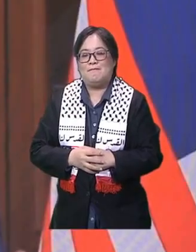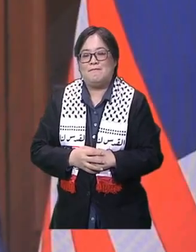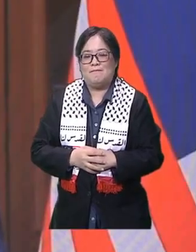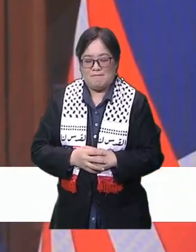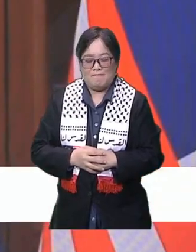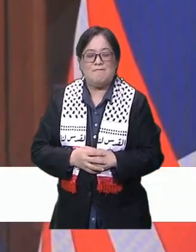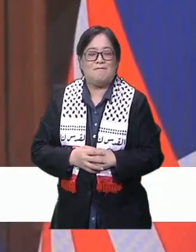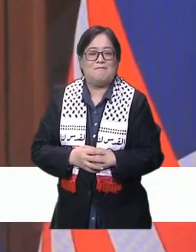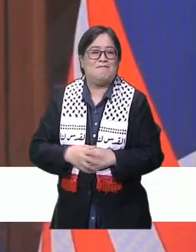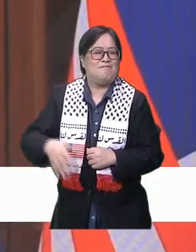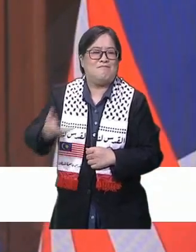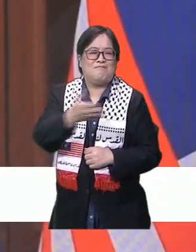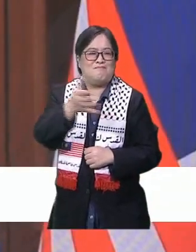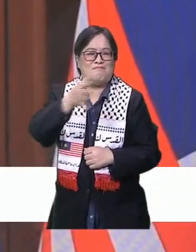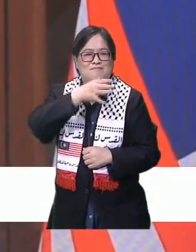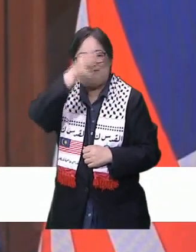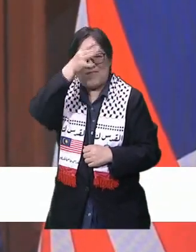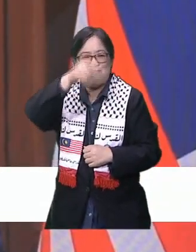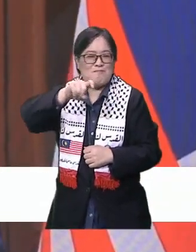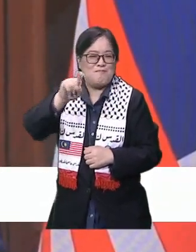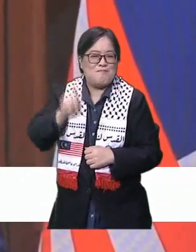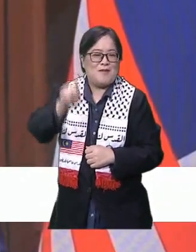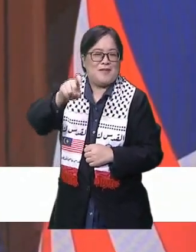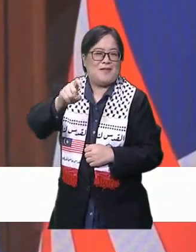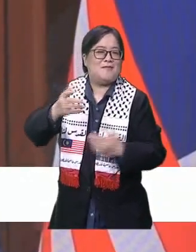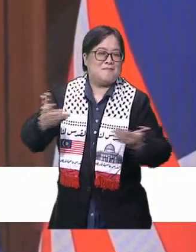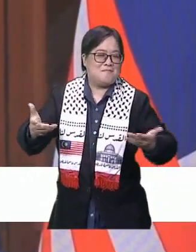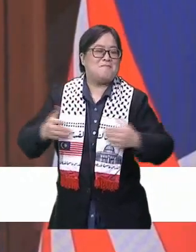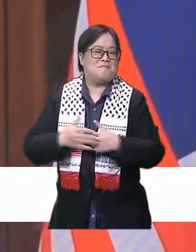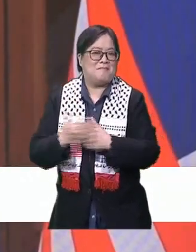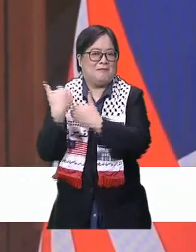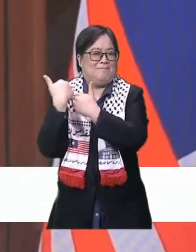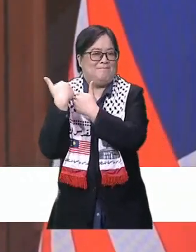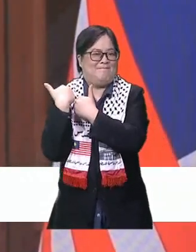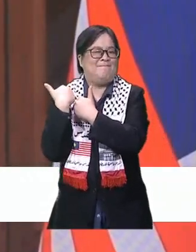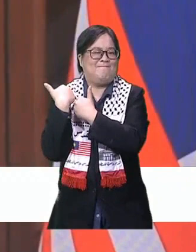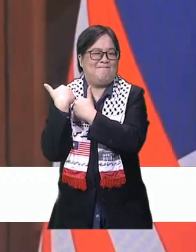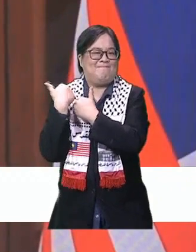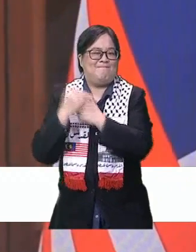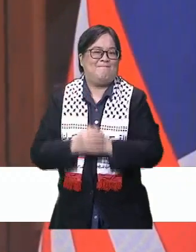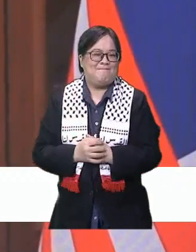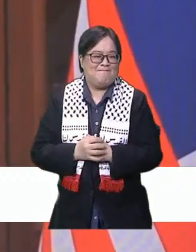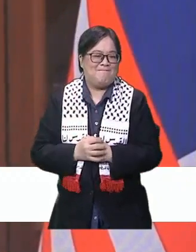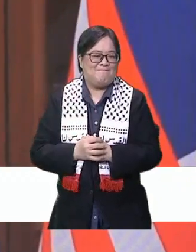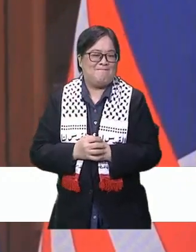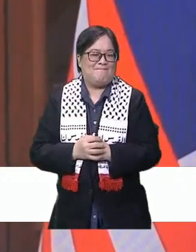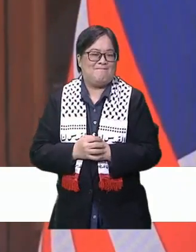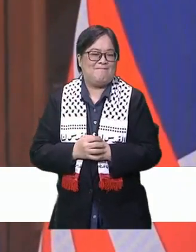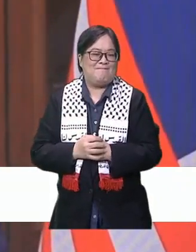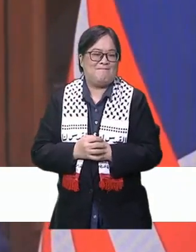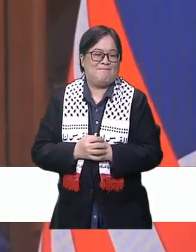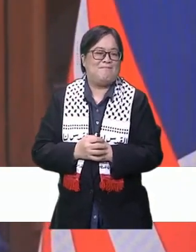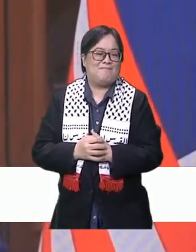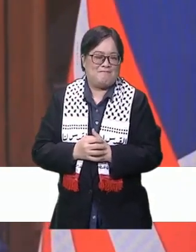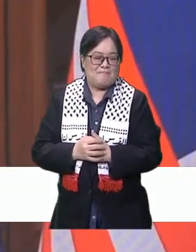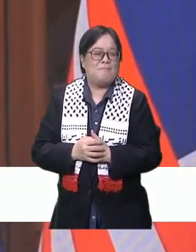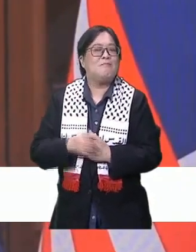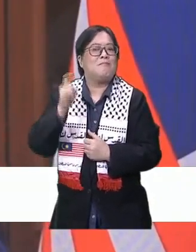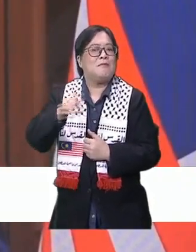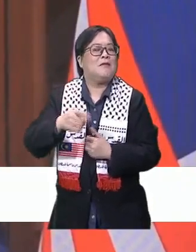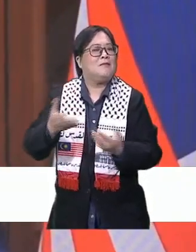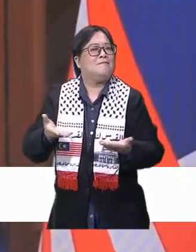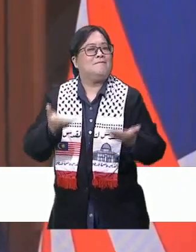Ibu bapa harus punya tanggungjawab. Guru-guru terpaksa